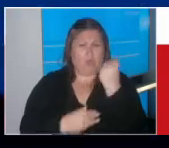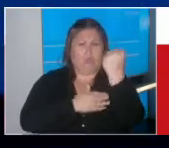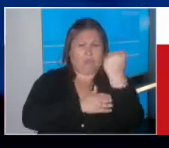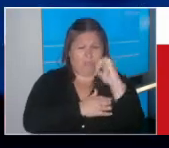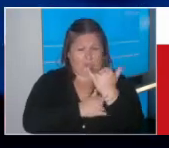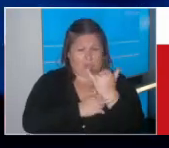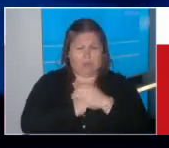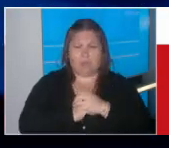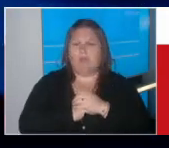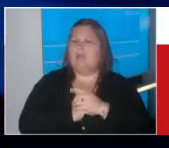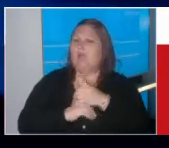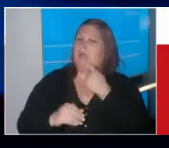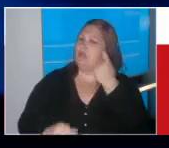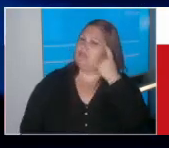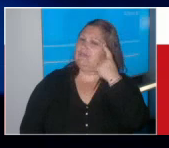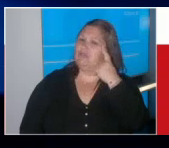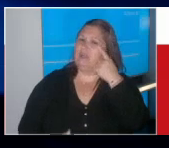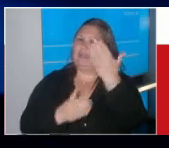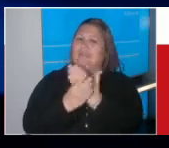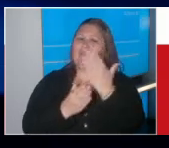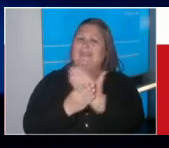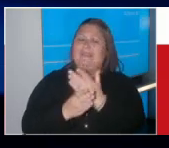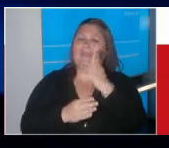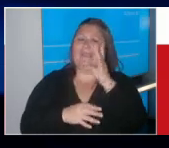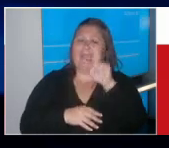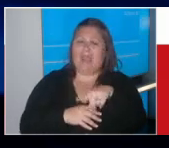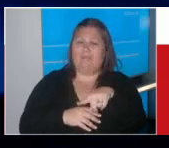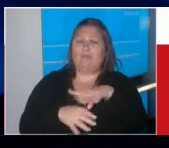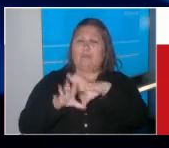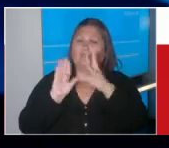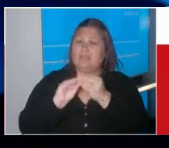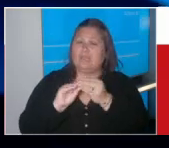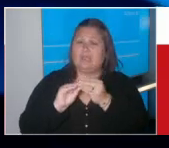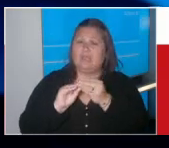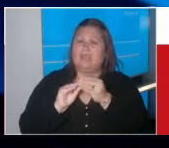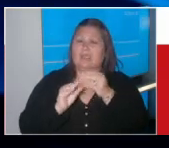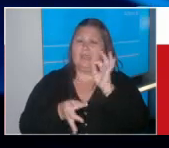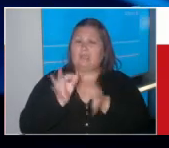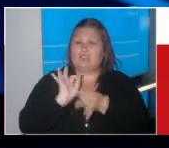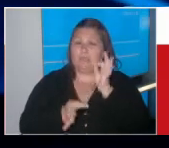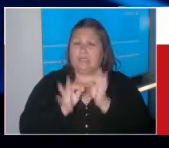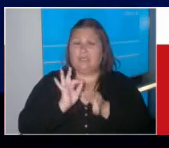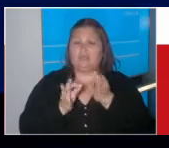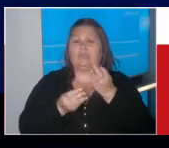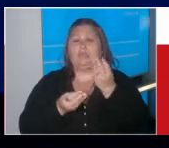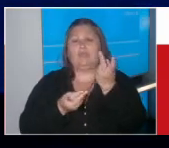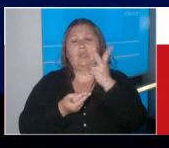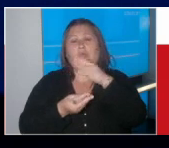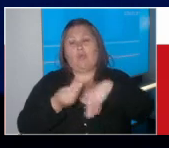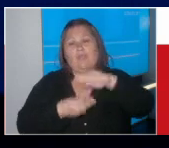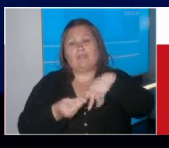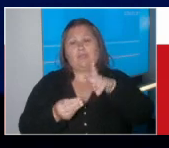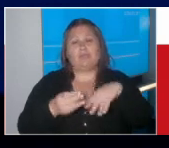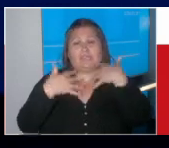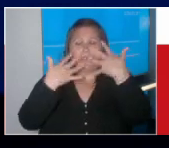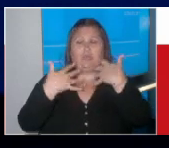באופן כללי, אני חושב, תיק 1,000, תיק המתנות לעומת תיק 4,000, שהוא באופן כללי סוגיה משפטית הרבה יותר מורכבת, כאן יש סיפור שהוא הרבה